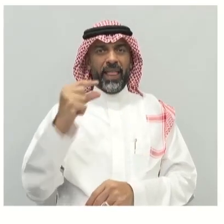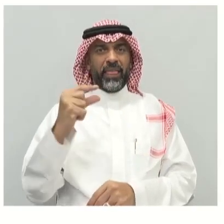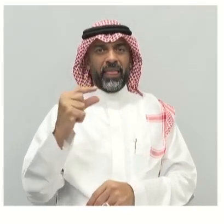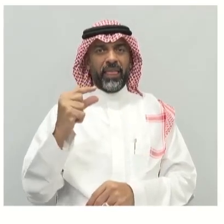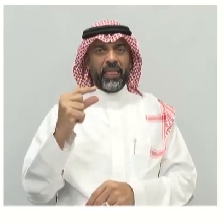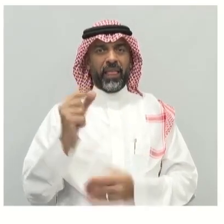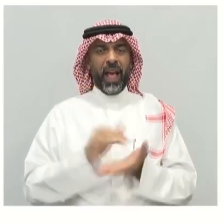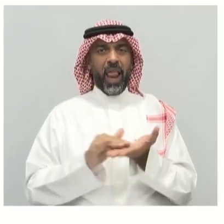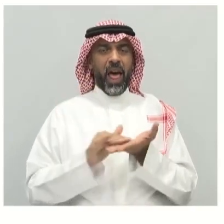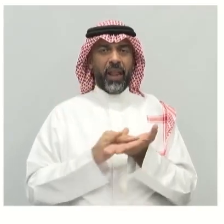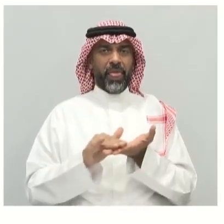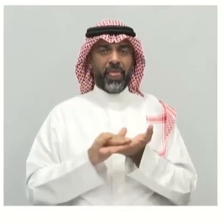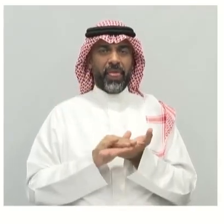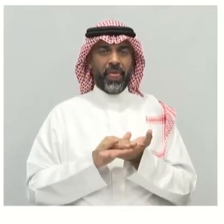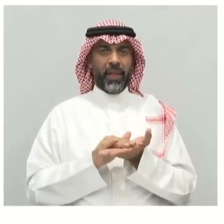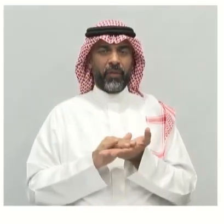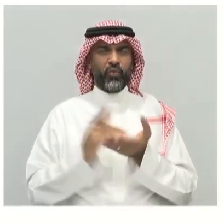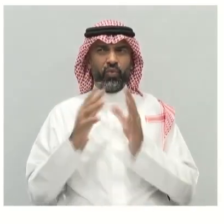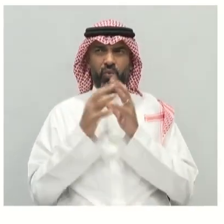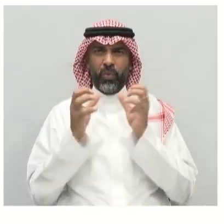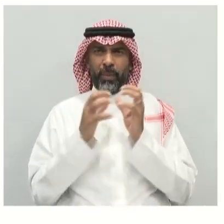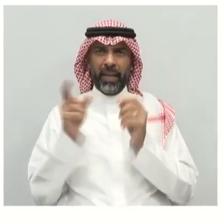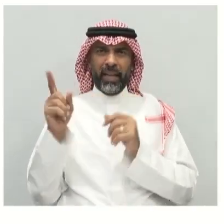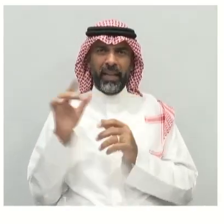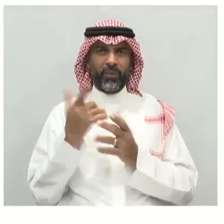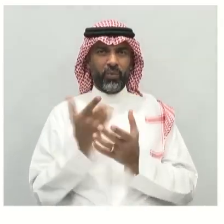نبدا في موارد ايش معنى موارد